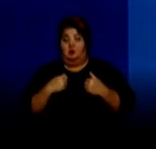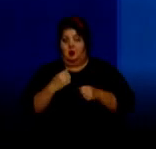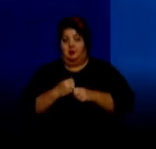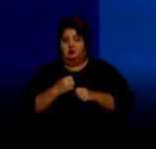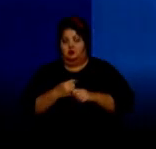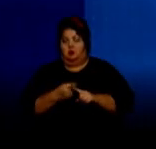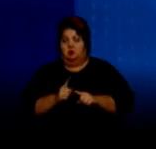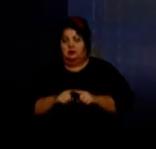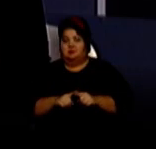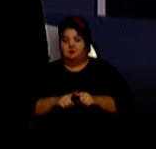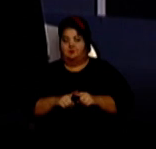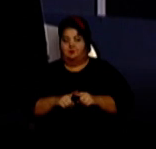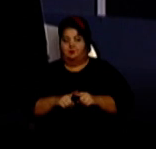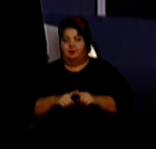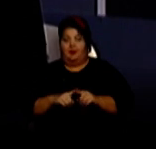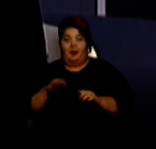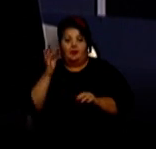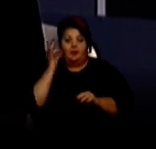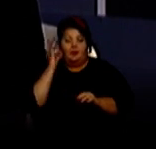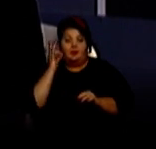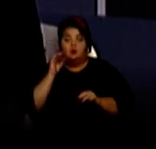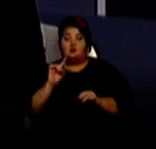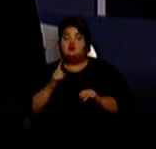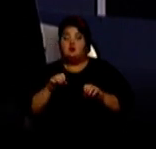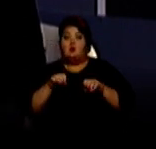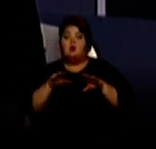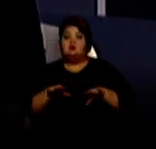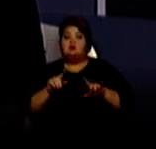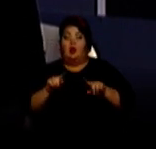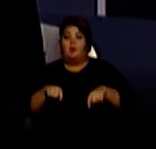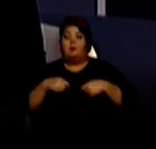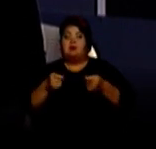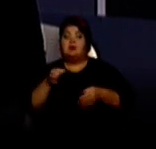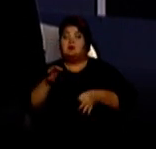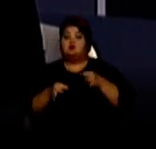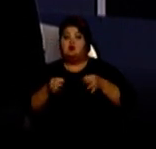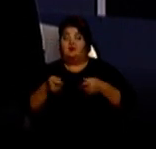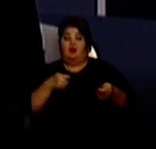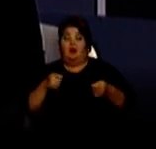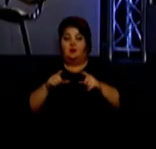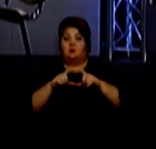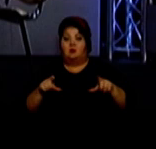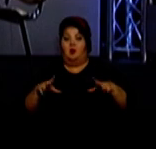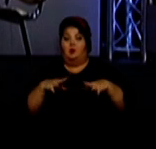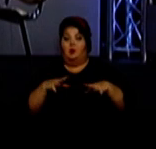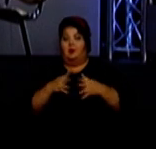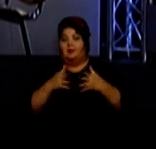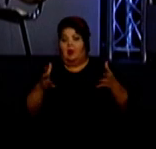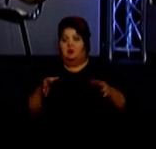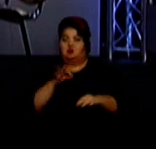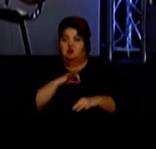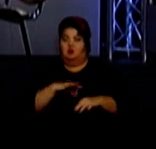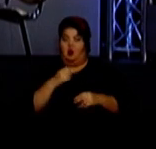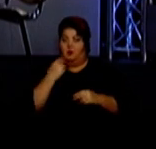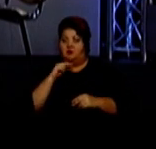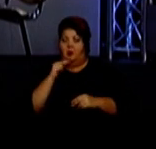цим. Нагадайте, чому рішення передати кадетський корпус на баланс судової адміністрації було найбільш оптимальним, і ви особисто